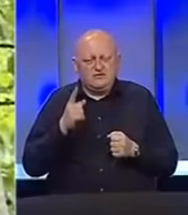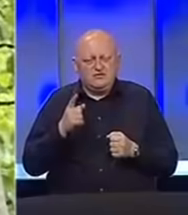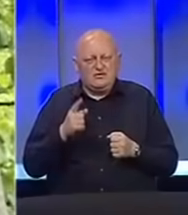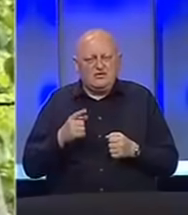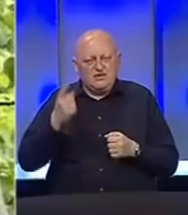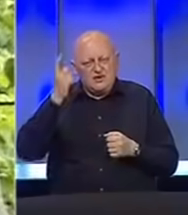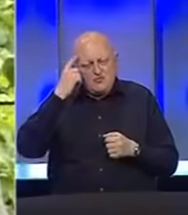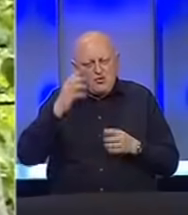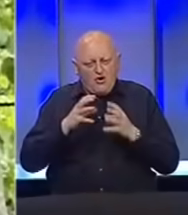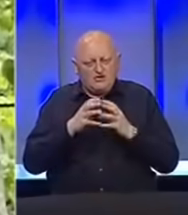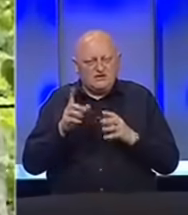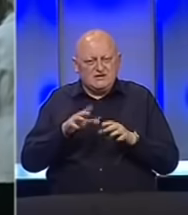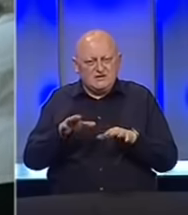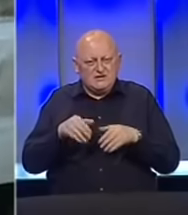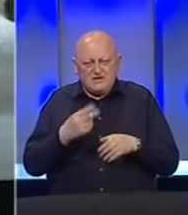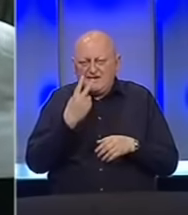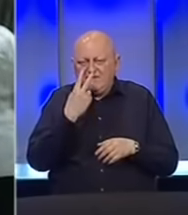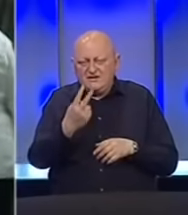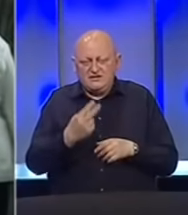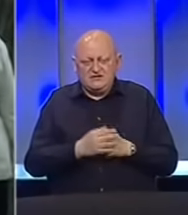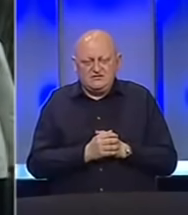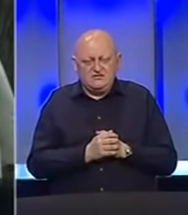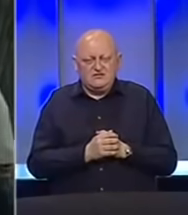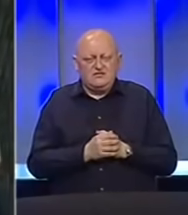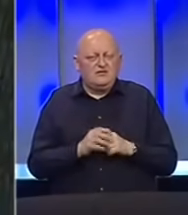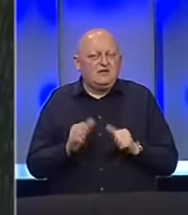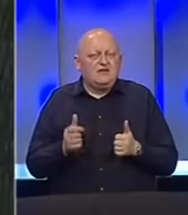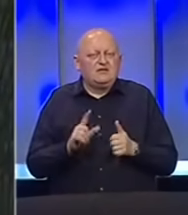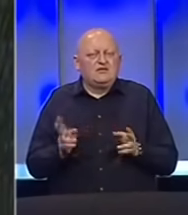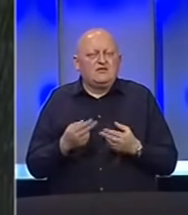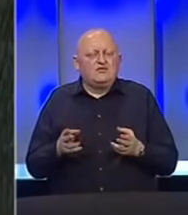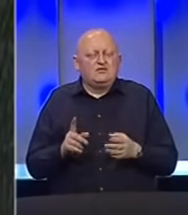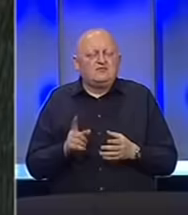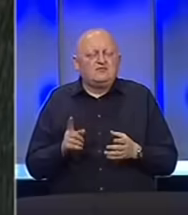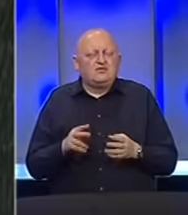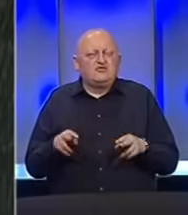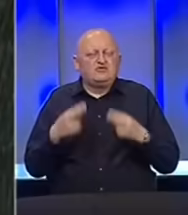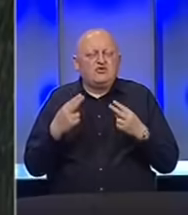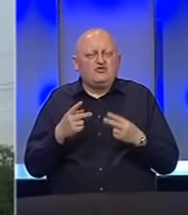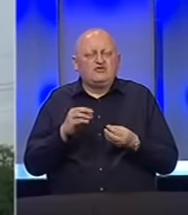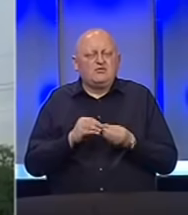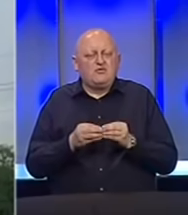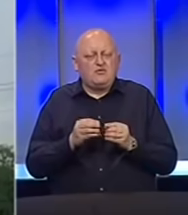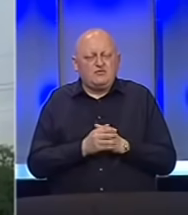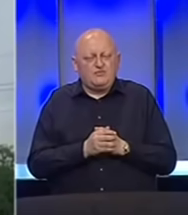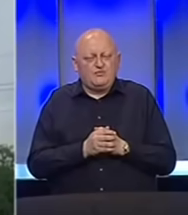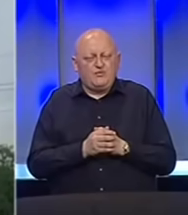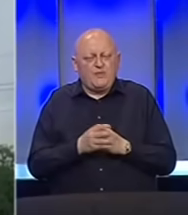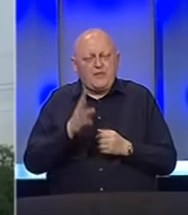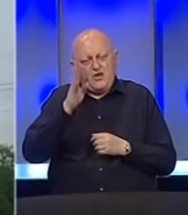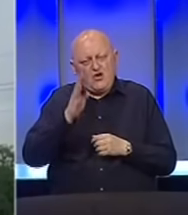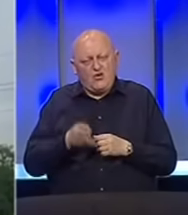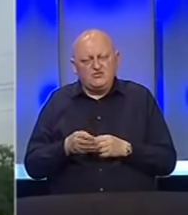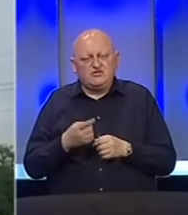njihovni mozak da primi, da vidi. Jednostavno ne može se suočiti sa problemom. O